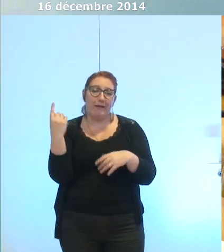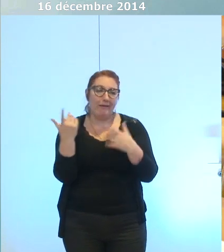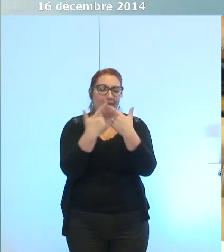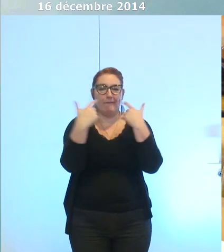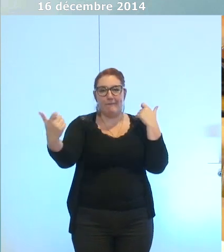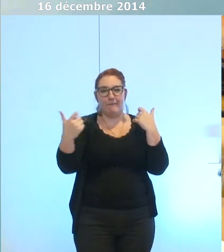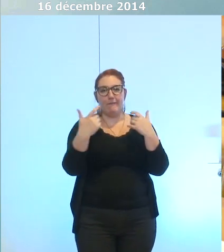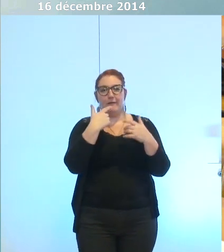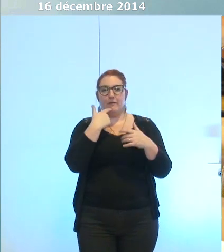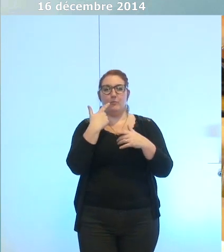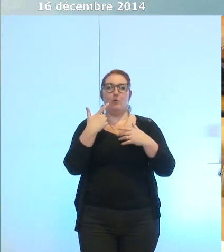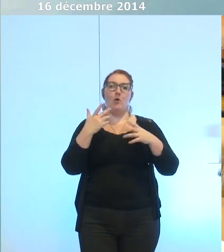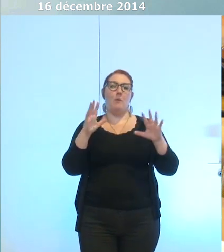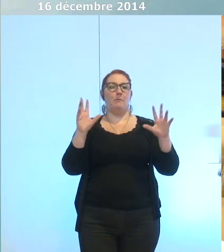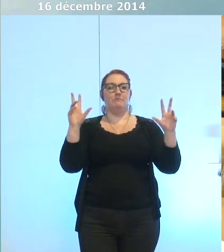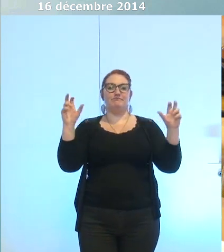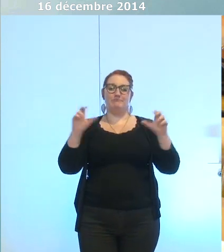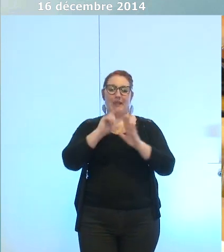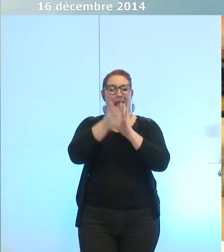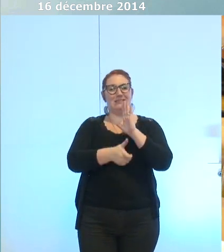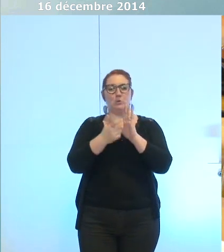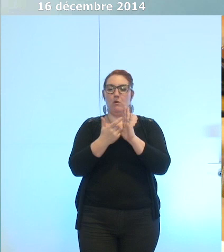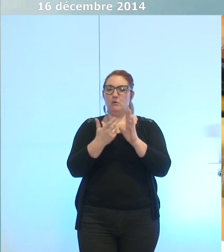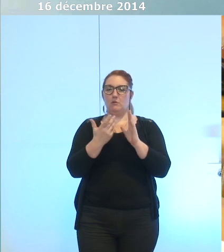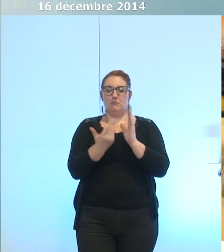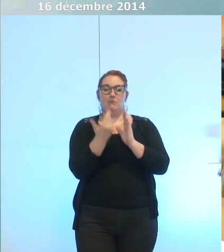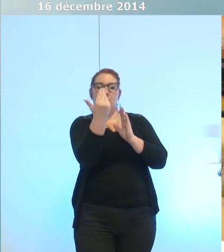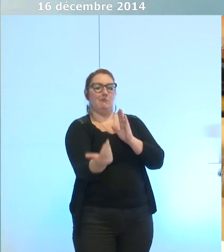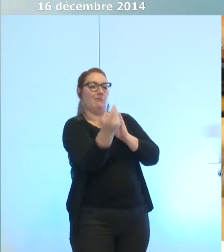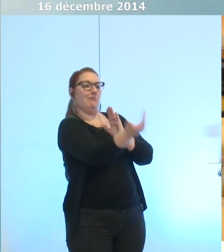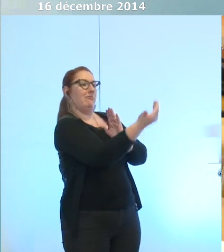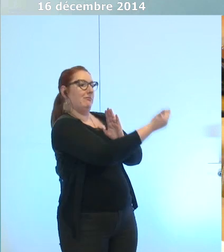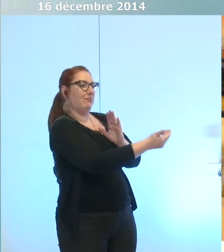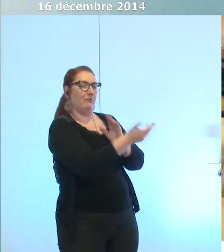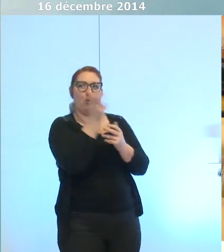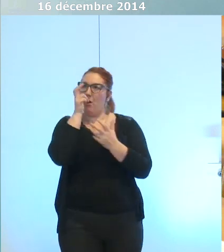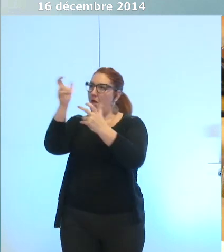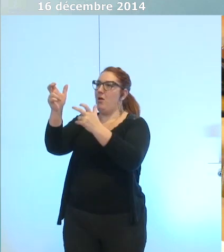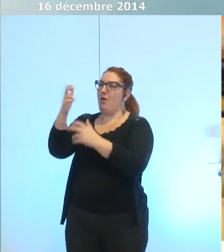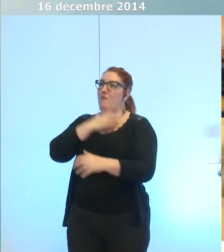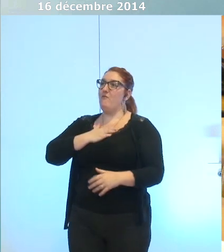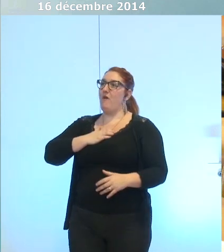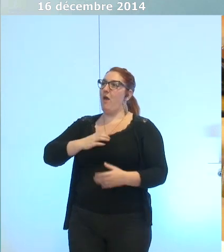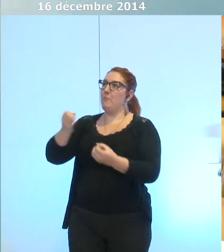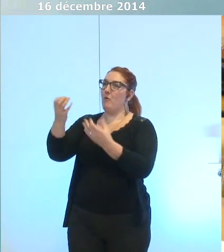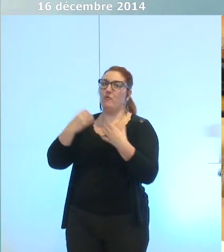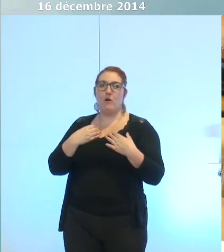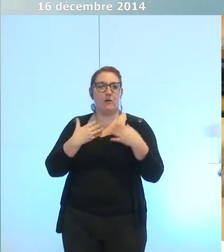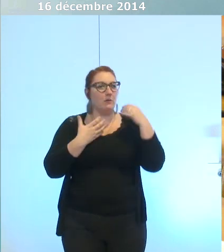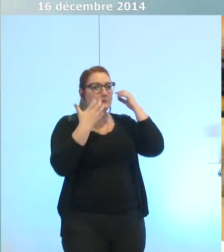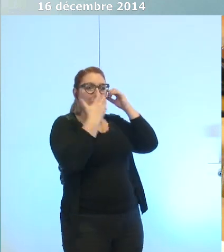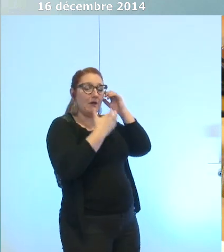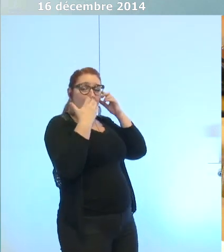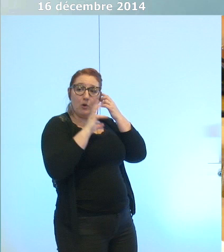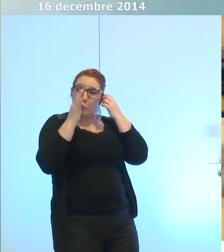de réveiller la fin et l' de de de faire faire venir les gens oui faire venir les